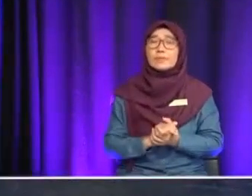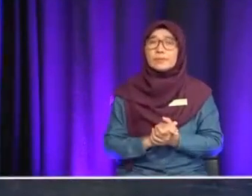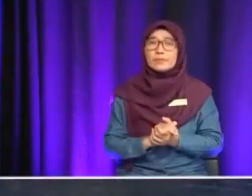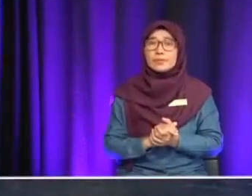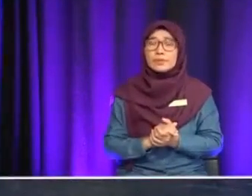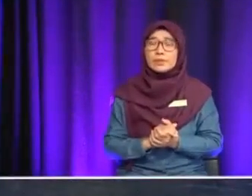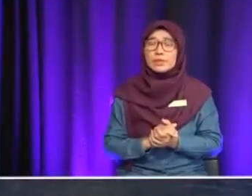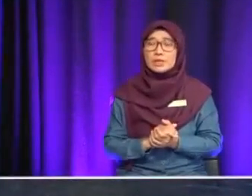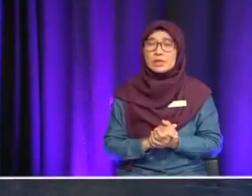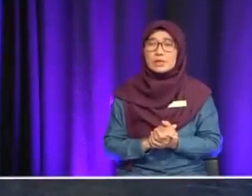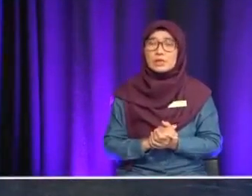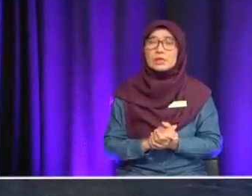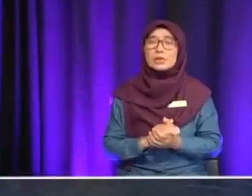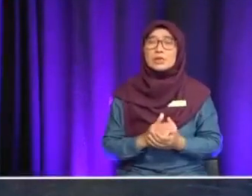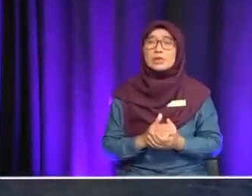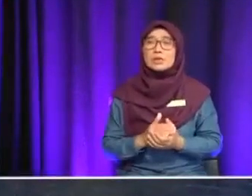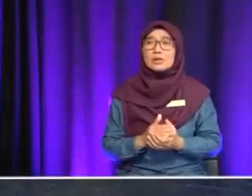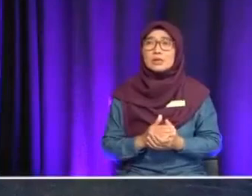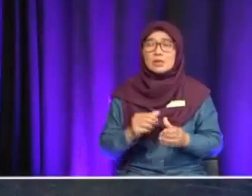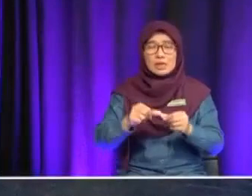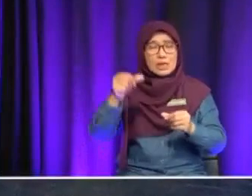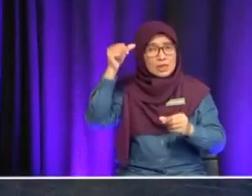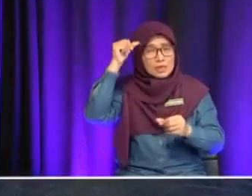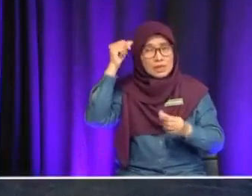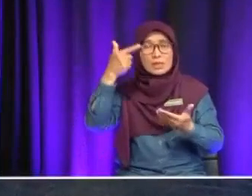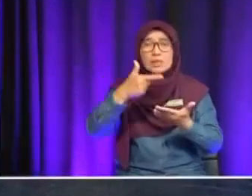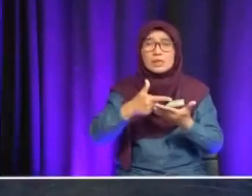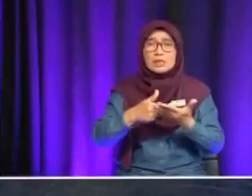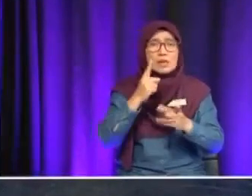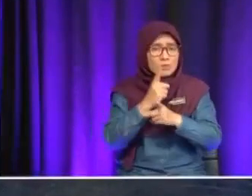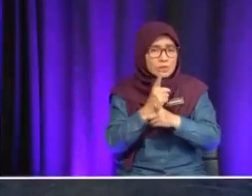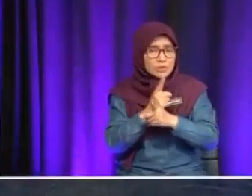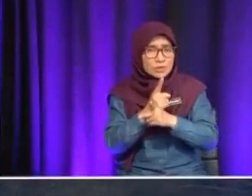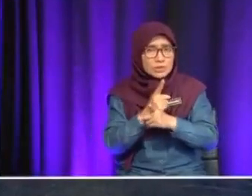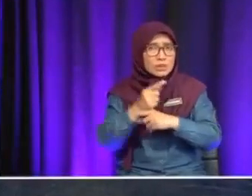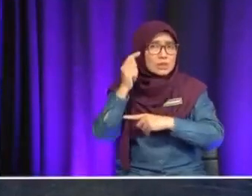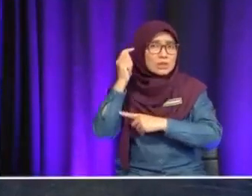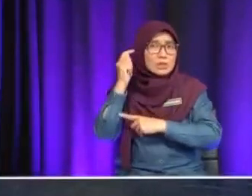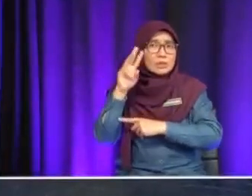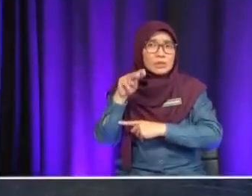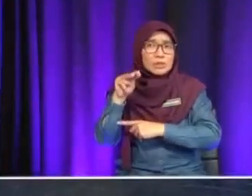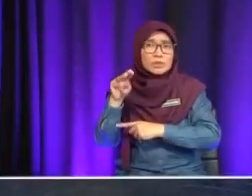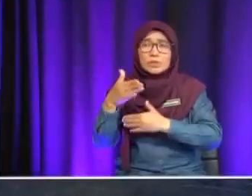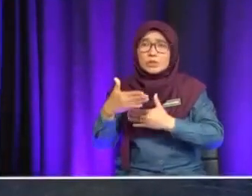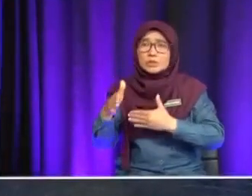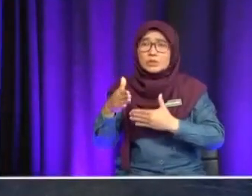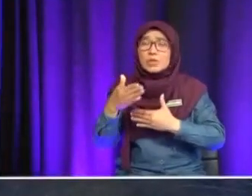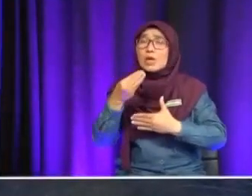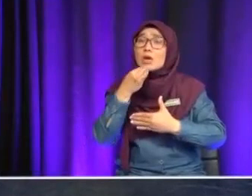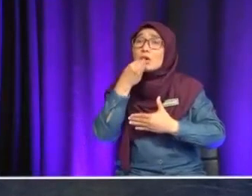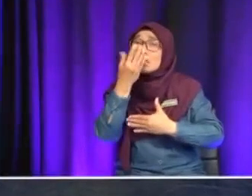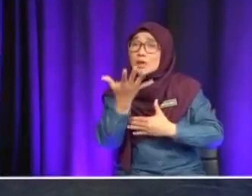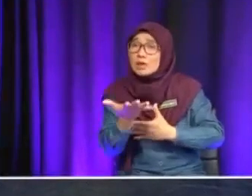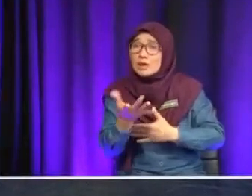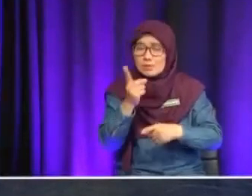orang kata imbas kembali. Okey, kita nak lihat betul ke tadi murid dah boleh berikan sumbang saran, tetapi betul